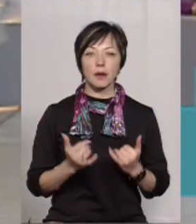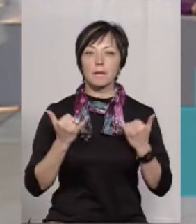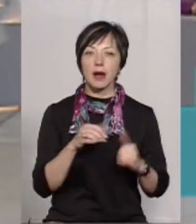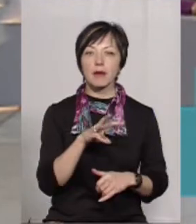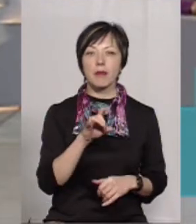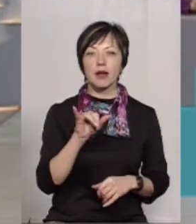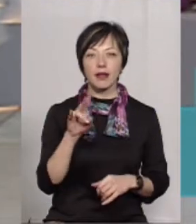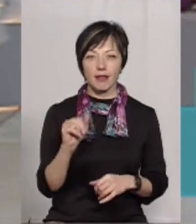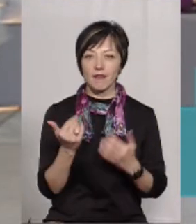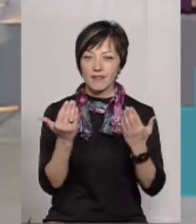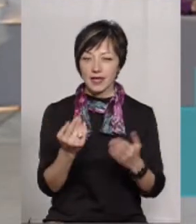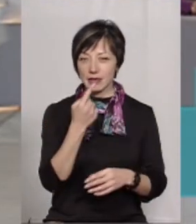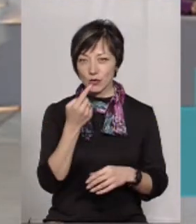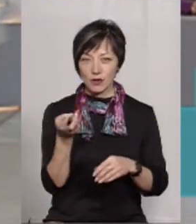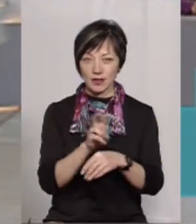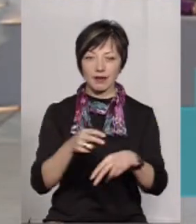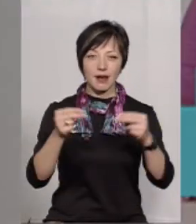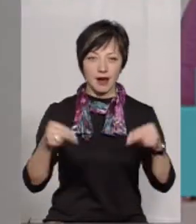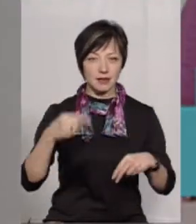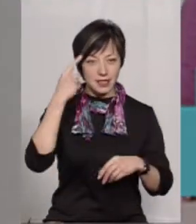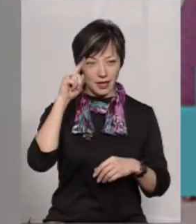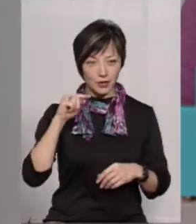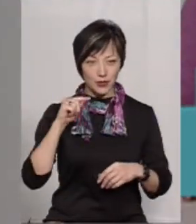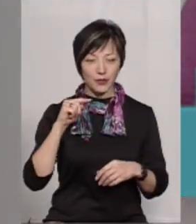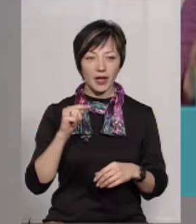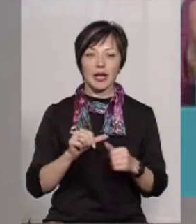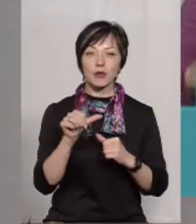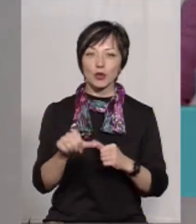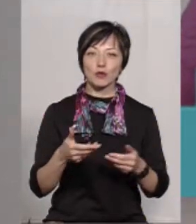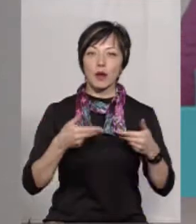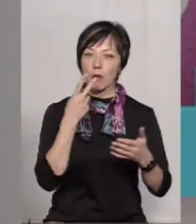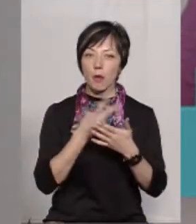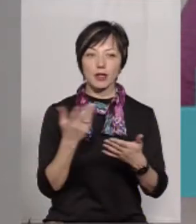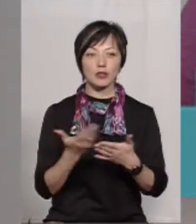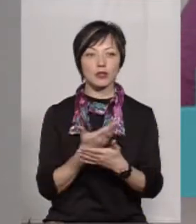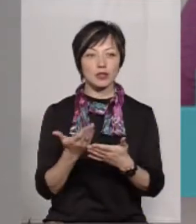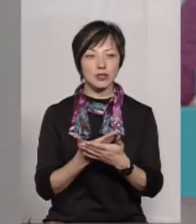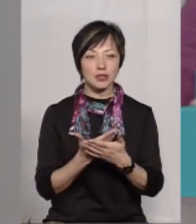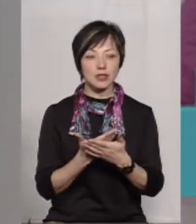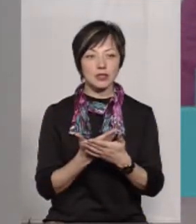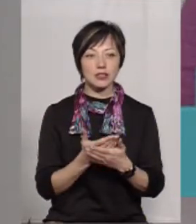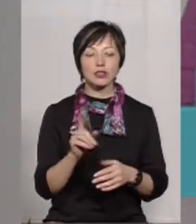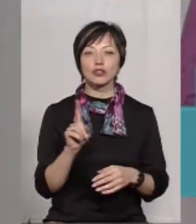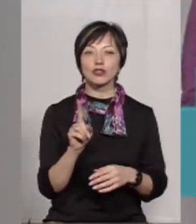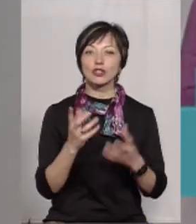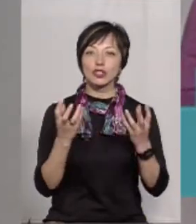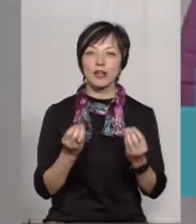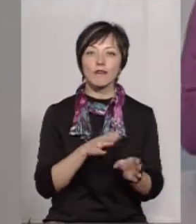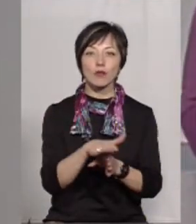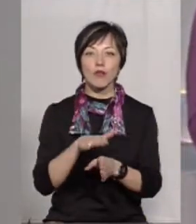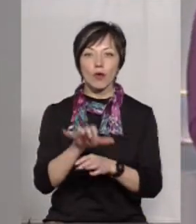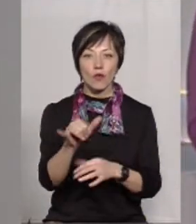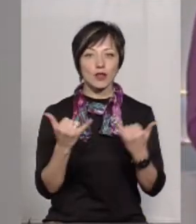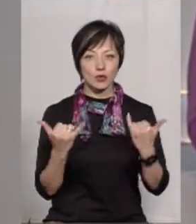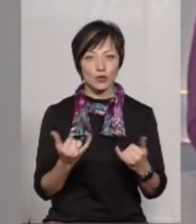Пані Марино, ви щойно з РАЦУ, я знаю. Крім того, що ми побачили у сюжеті, що ще